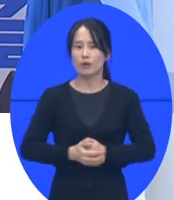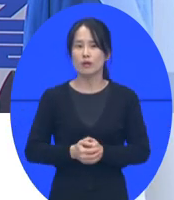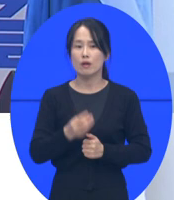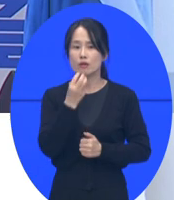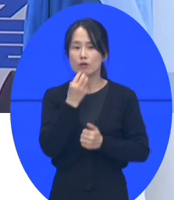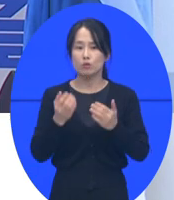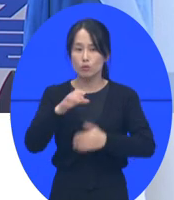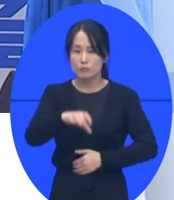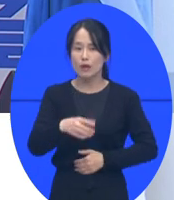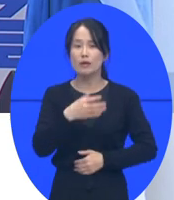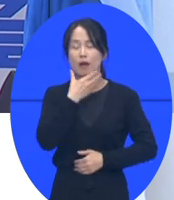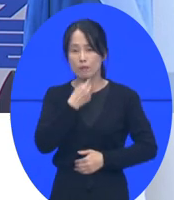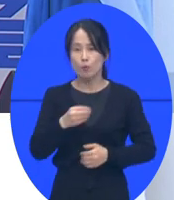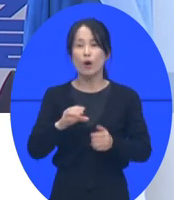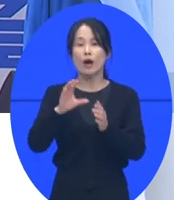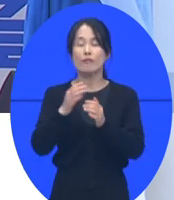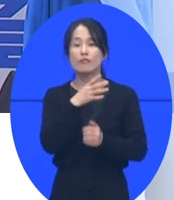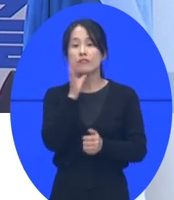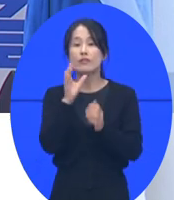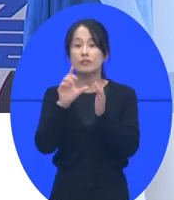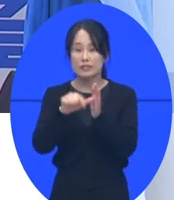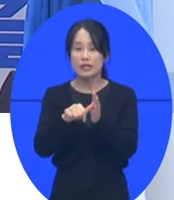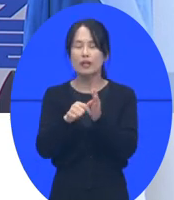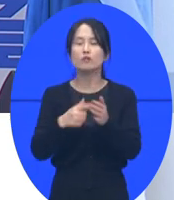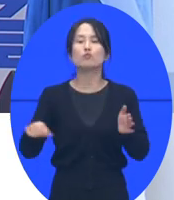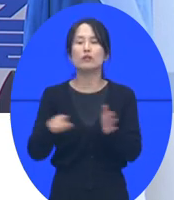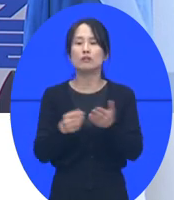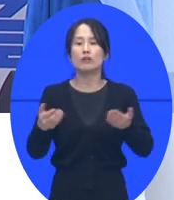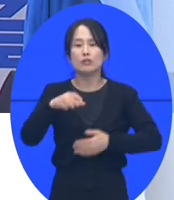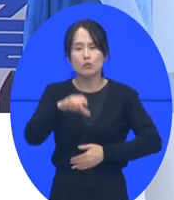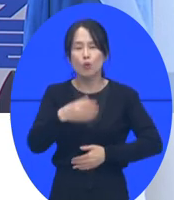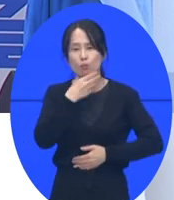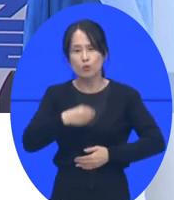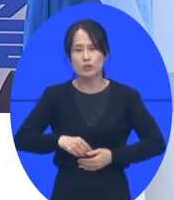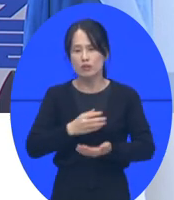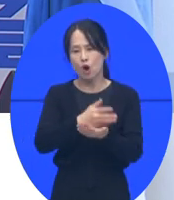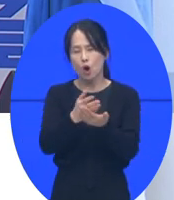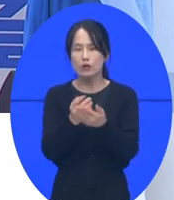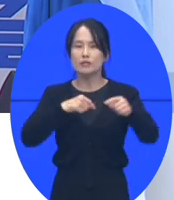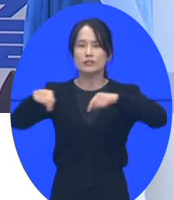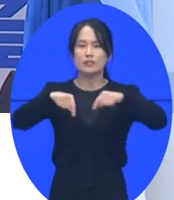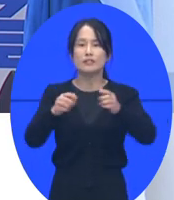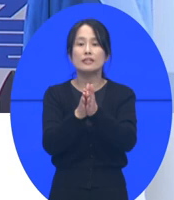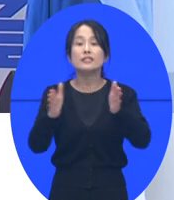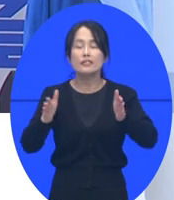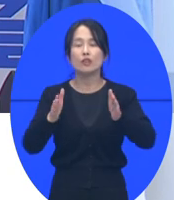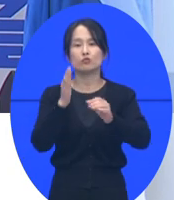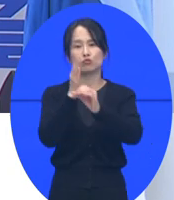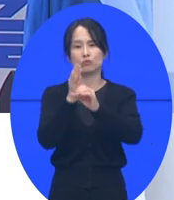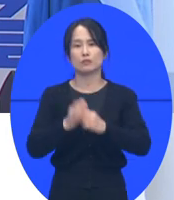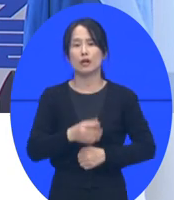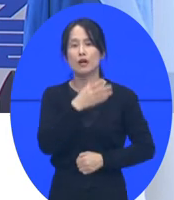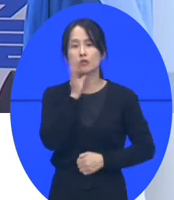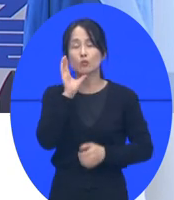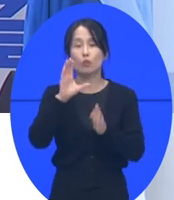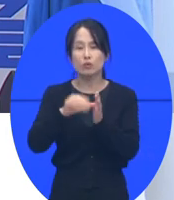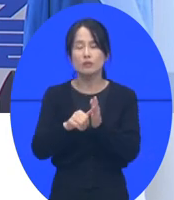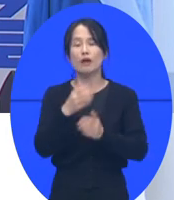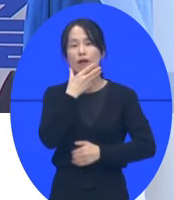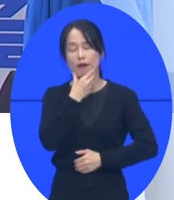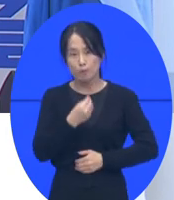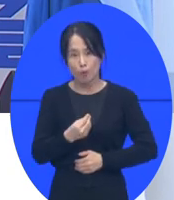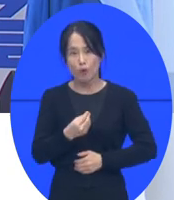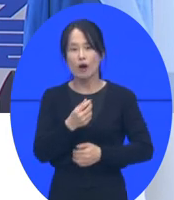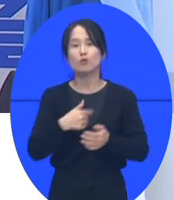행복한 노후를 위한 일자리와 건강 여가 등 다방면에서 복지 정책을 시행 중인데요. 노후가 행복한 경기도, 이슬비